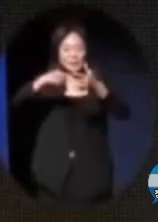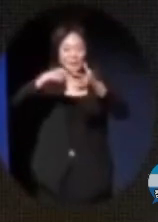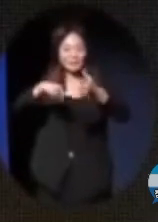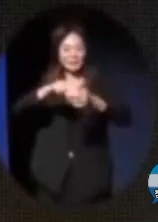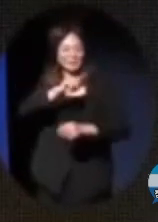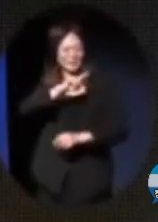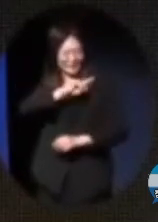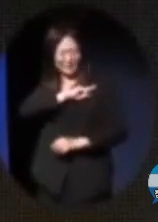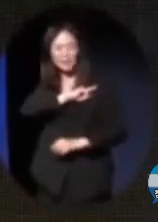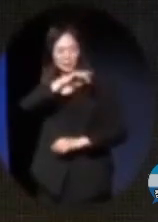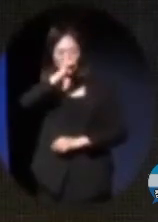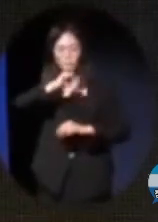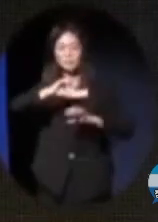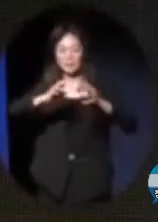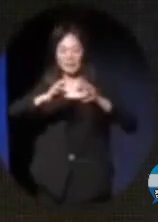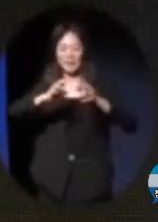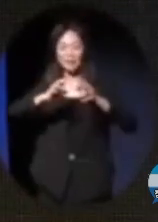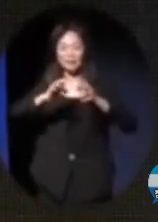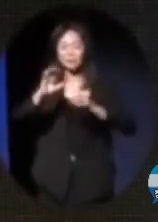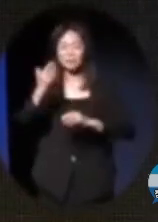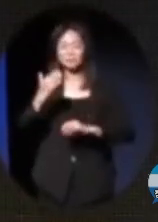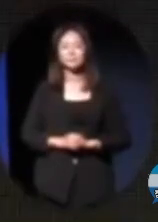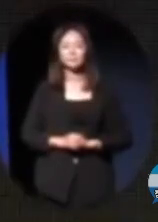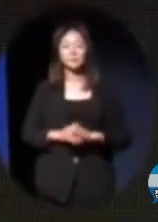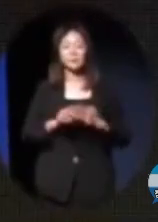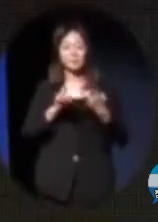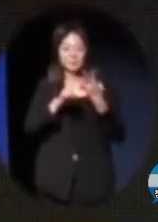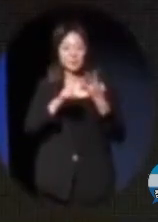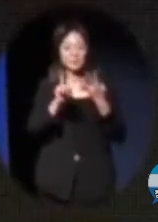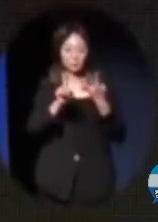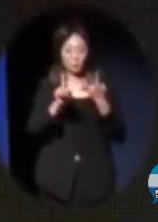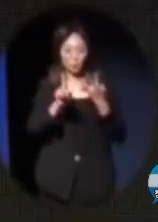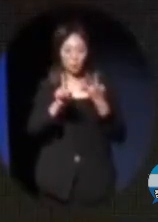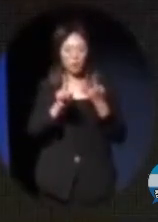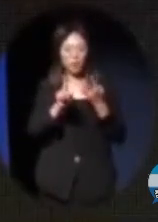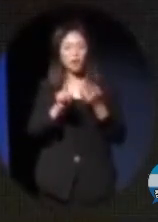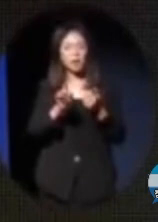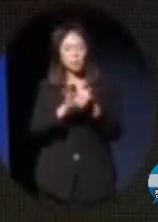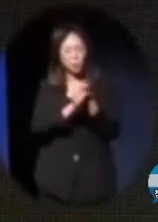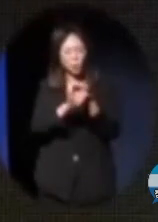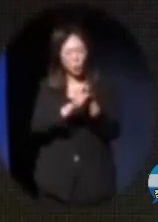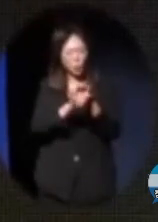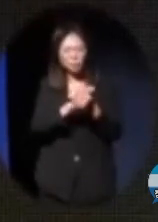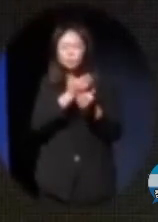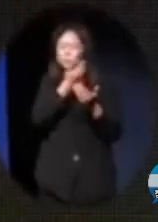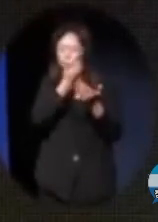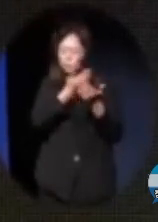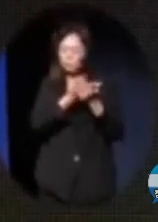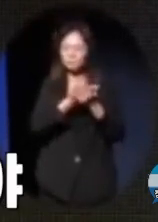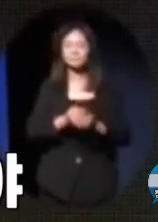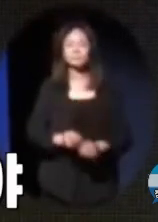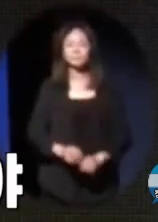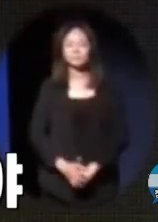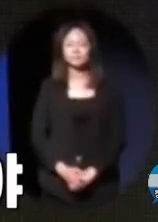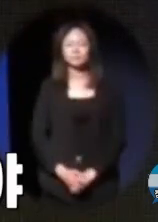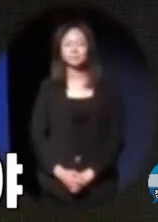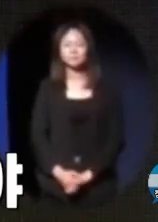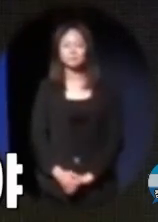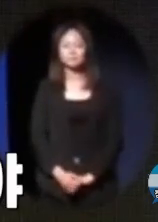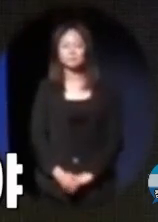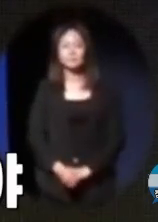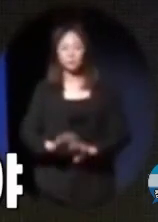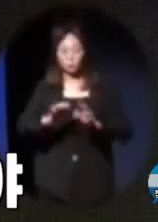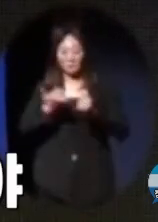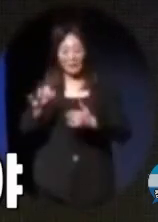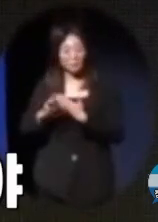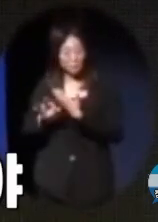부강한 국가를 이룩한 원동력이 되었습니다. 돌봄이 강한 대한민국입니다. 국민이